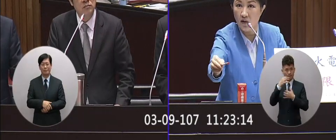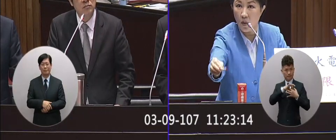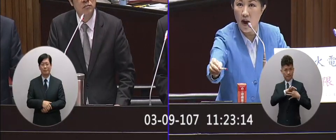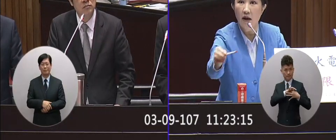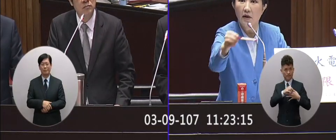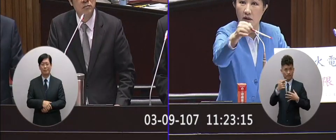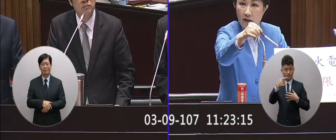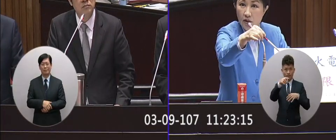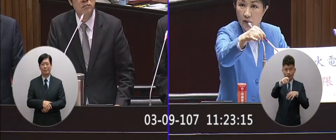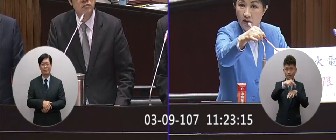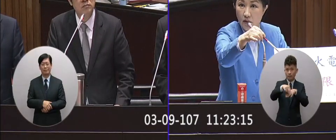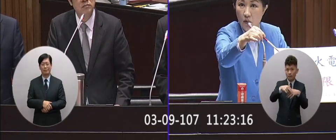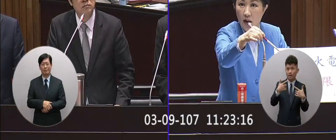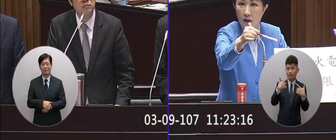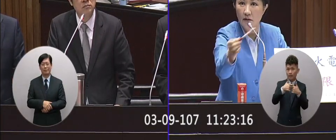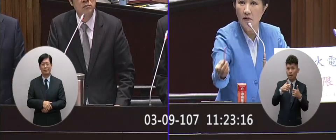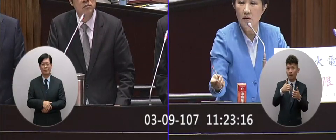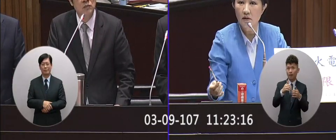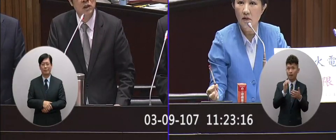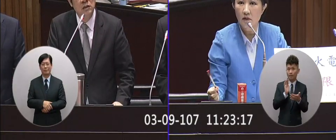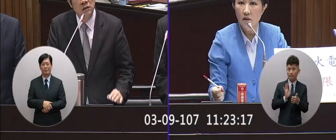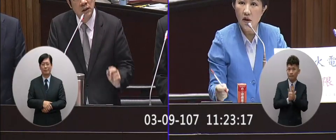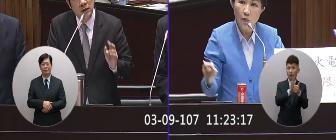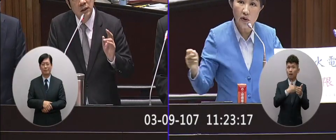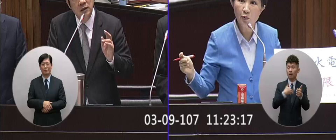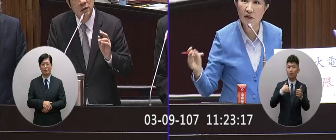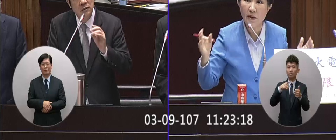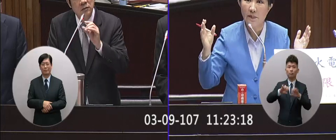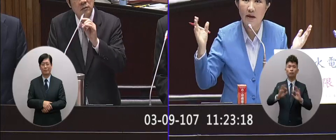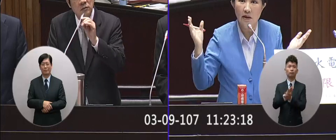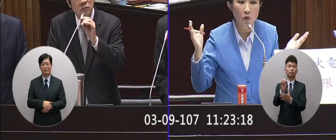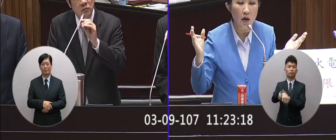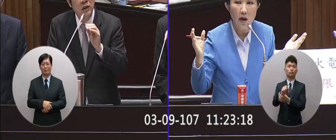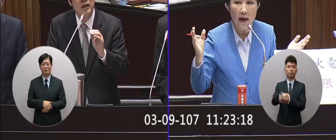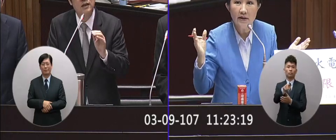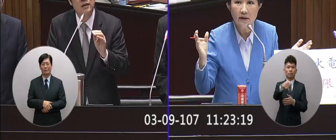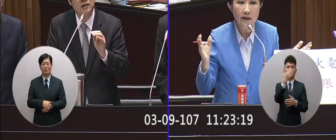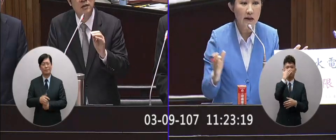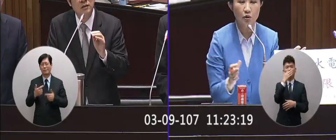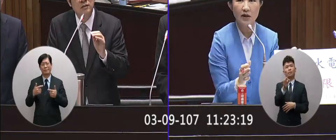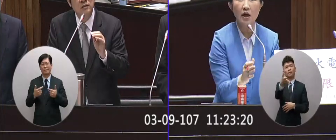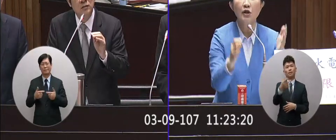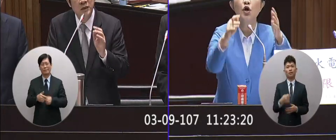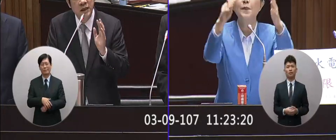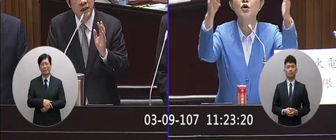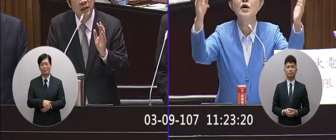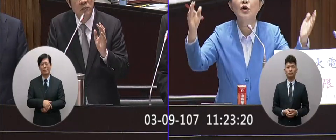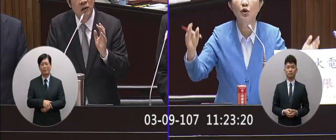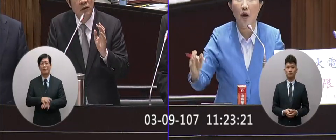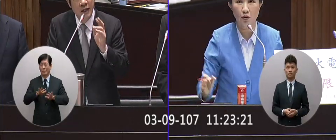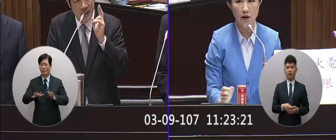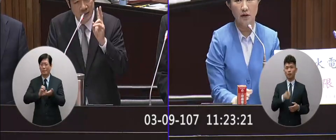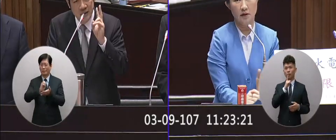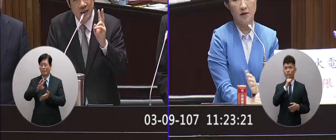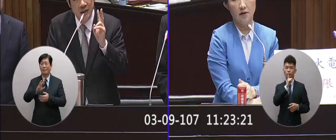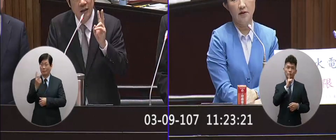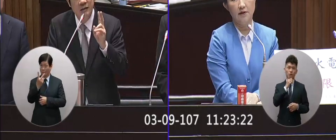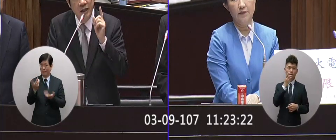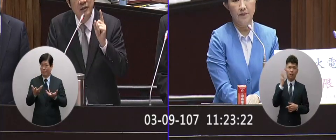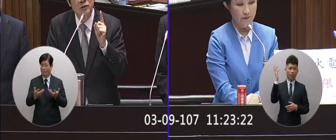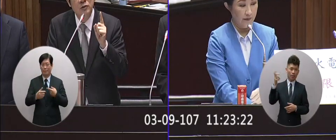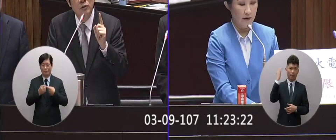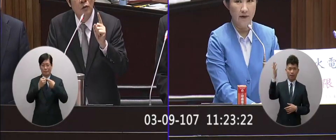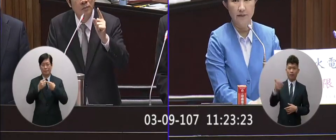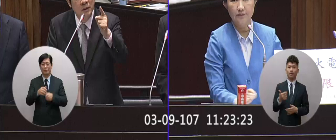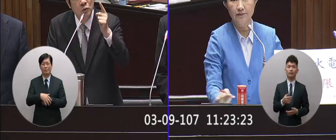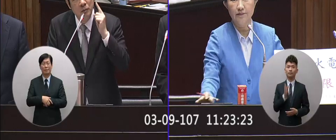有效的话，你现在就可以承诺啊。你为什么不跟他承诺？很简单啊，你就承诺。 现在跟你报告两个事情，